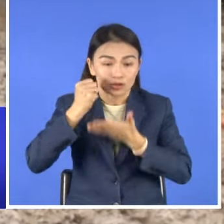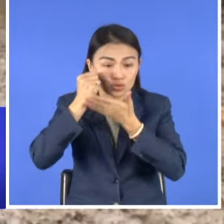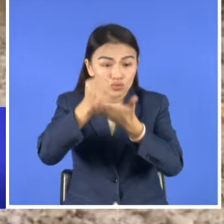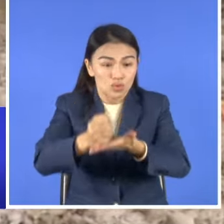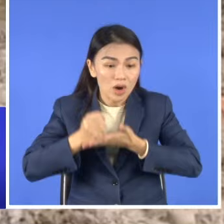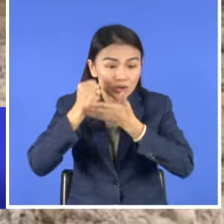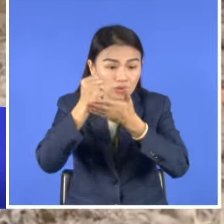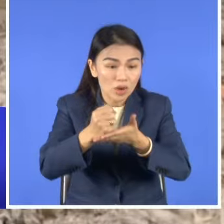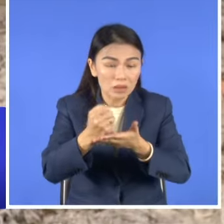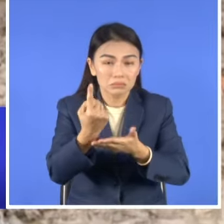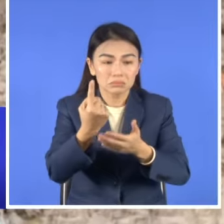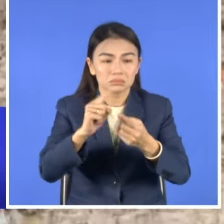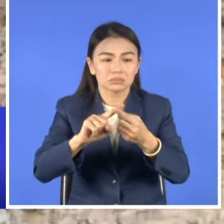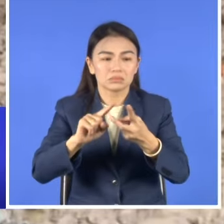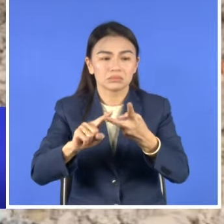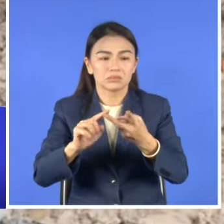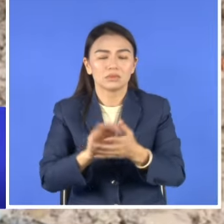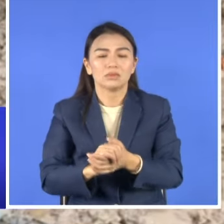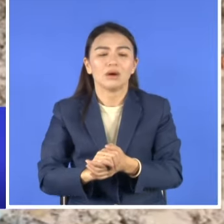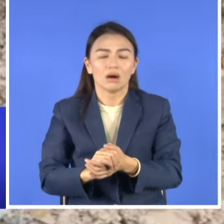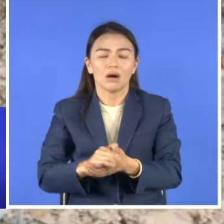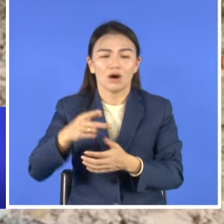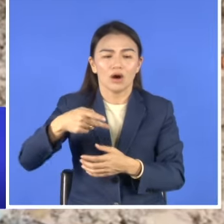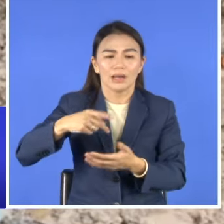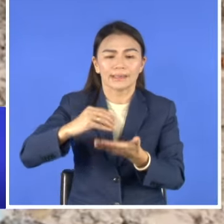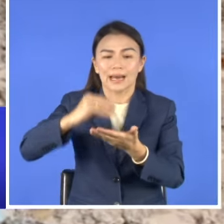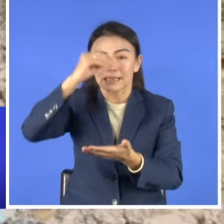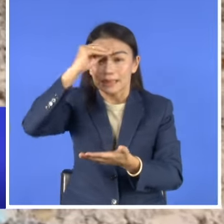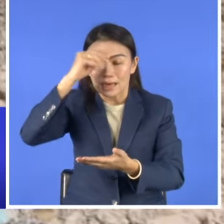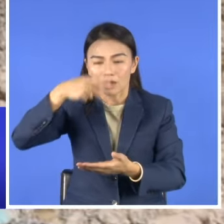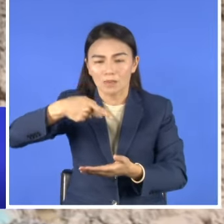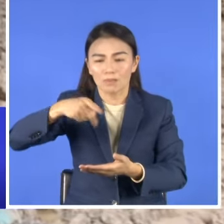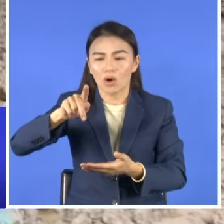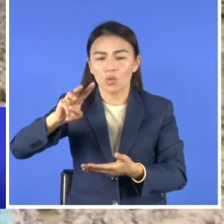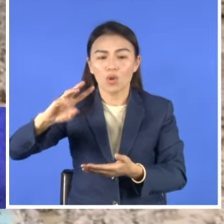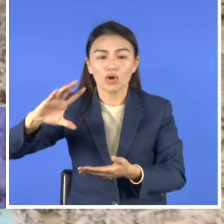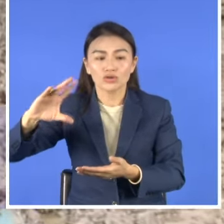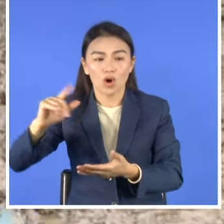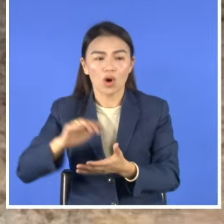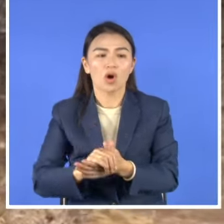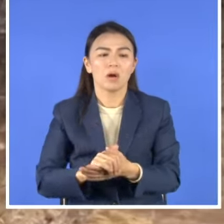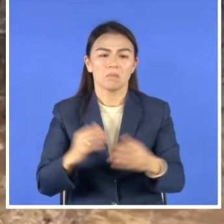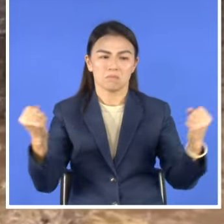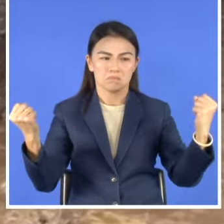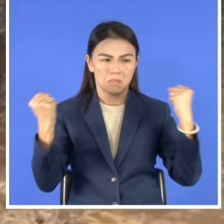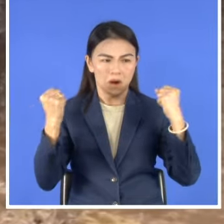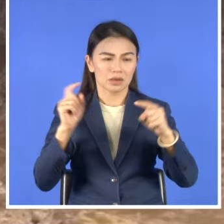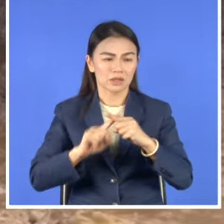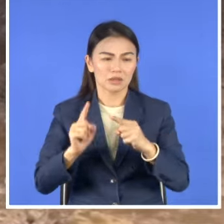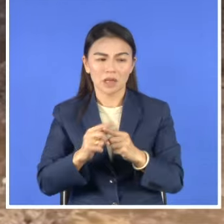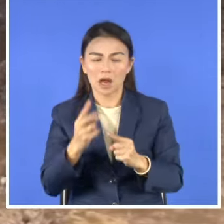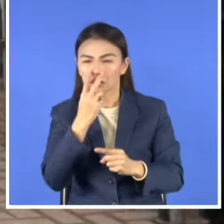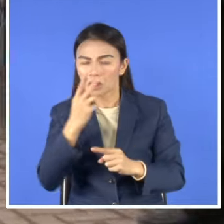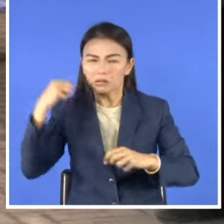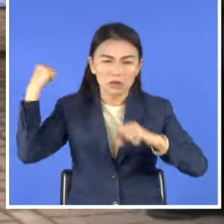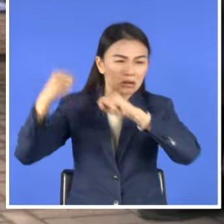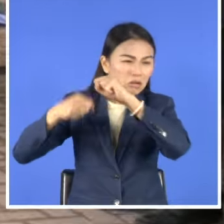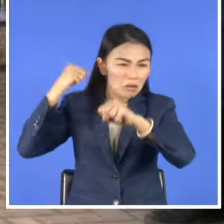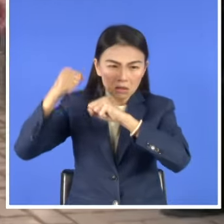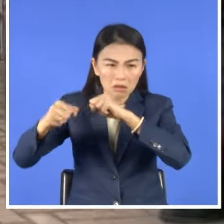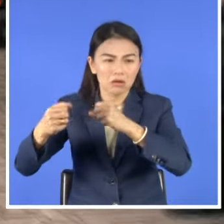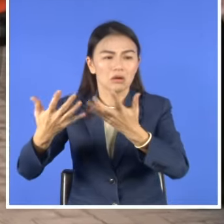คะทางด้านของอาชีวะอาชีวะเแหละนะแรงเยอะๆจากที่อ่านข่าวอู้ยตีรันฟันแทง